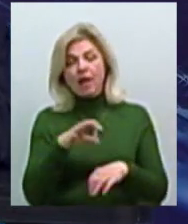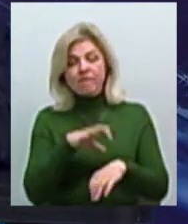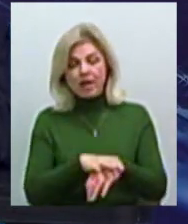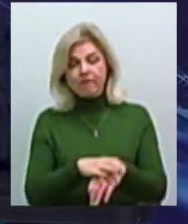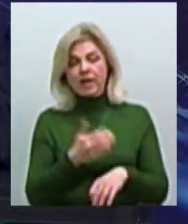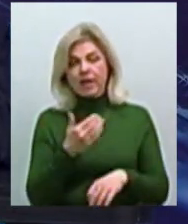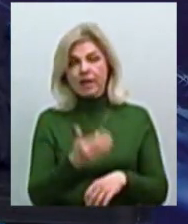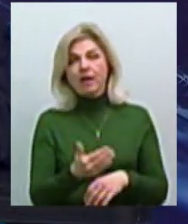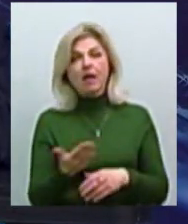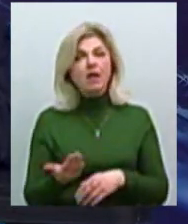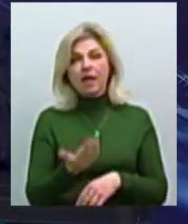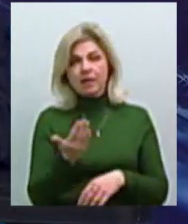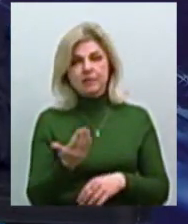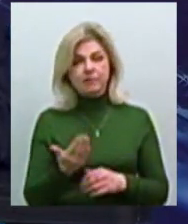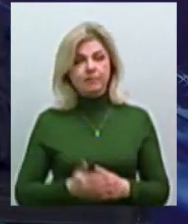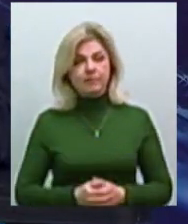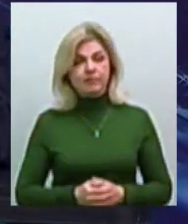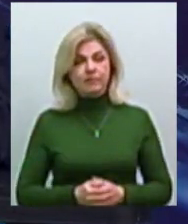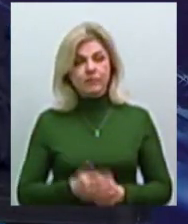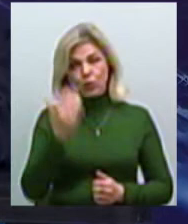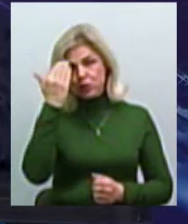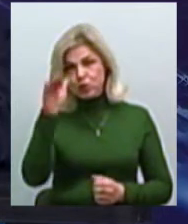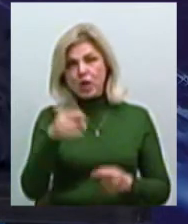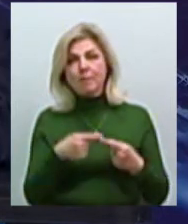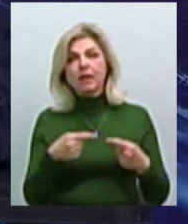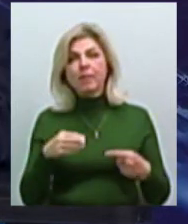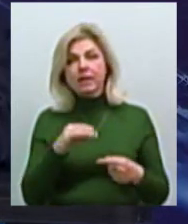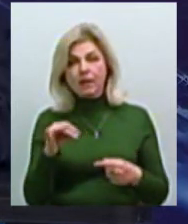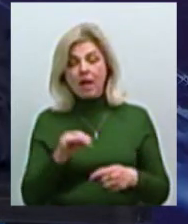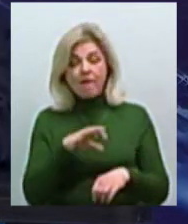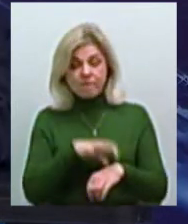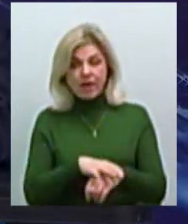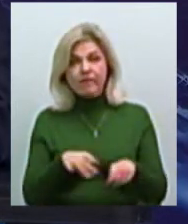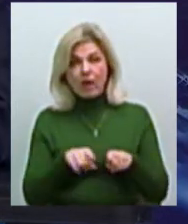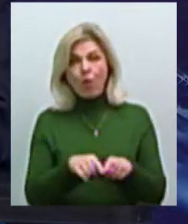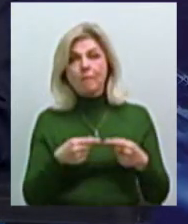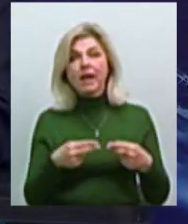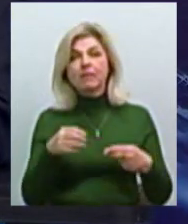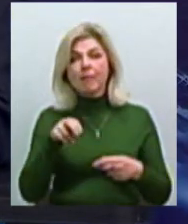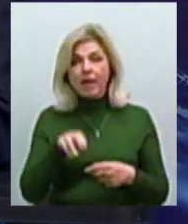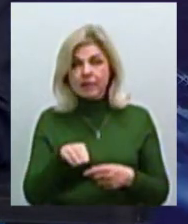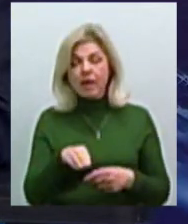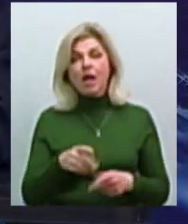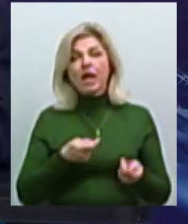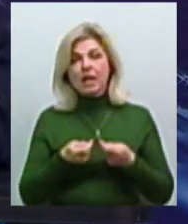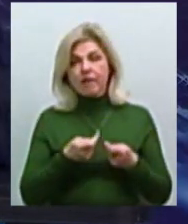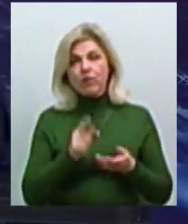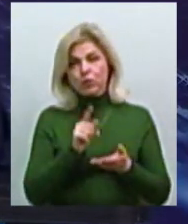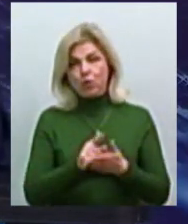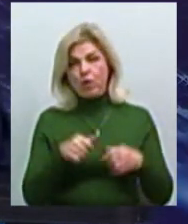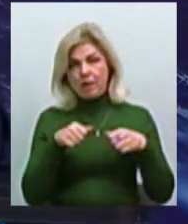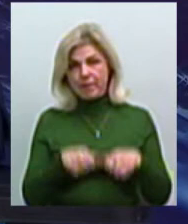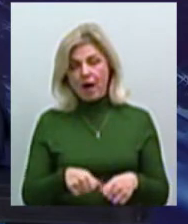їх якісь посторонніх предметів. Виявивши такий предмет, керівництво має право вживати заходів